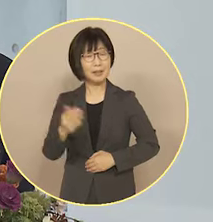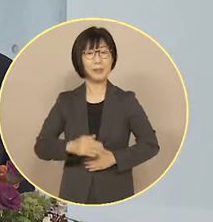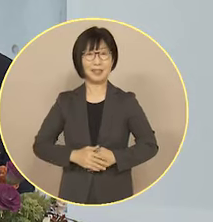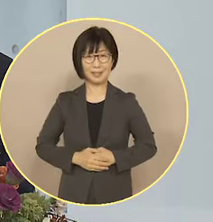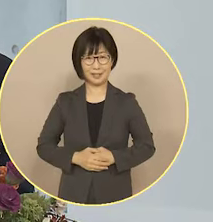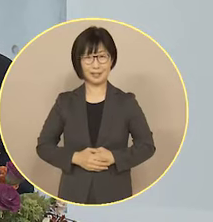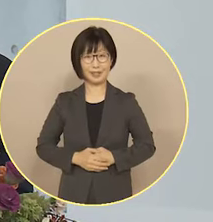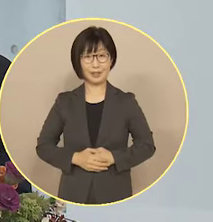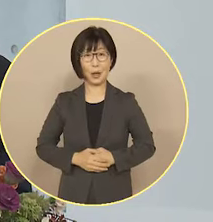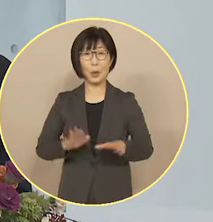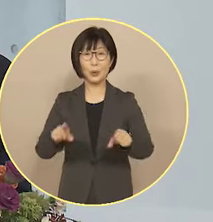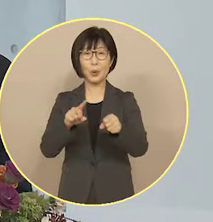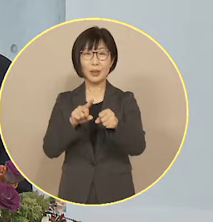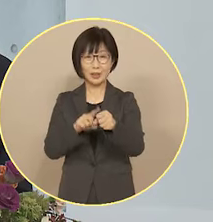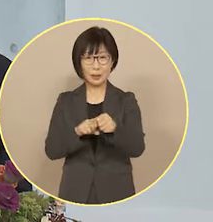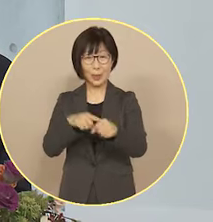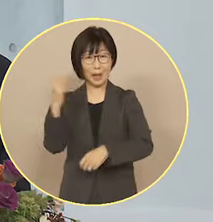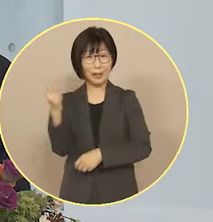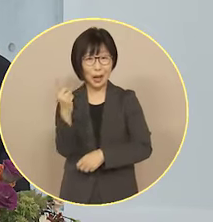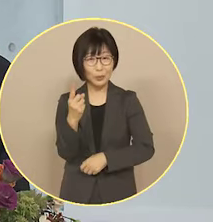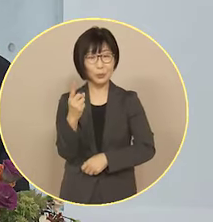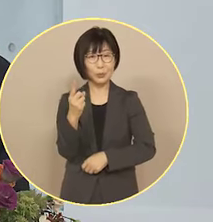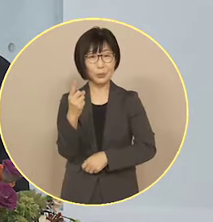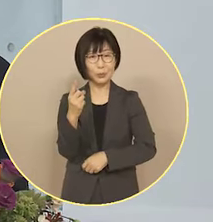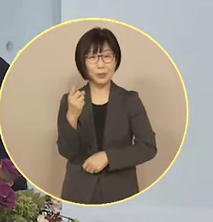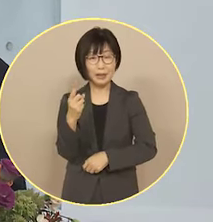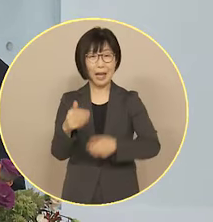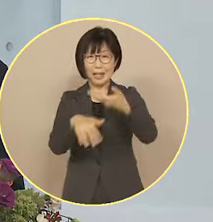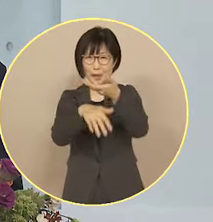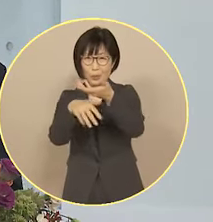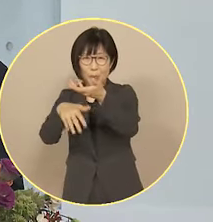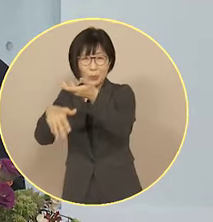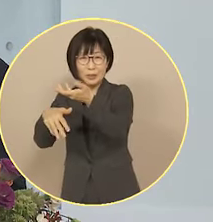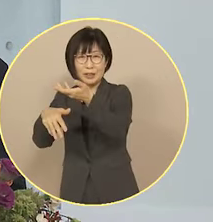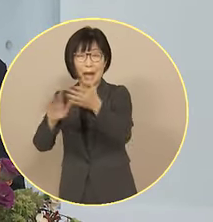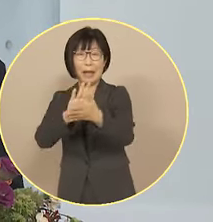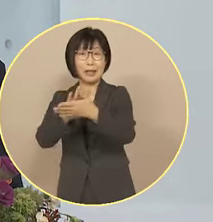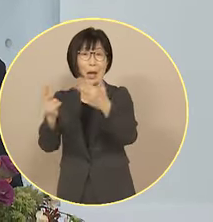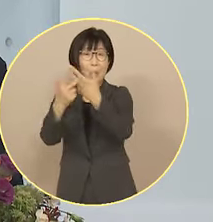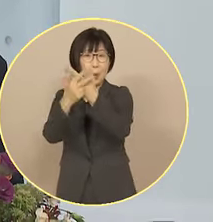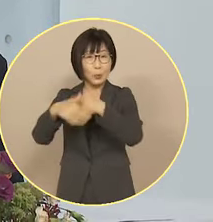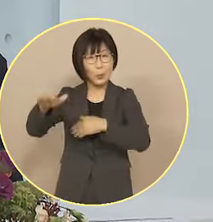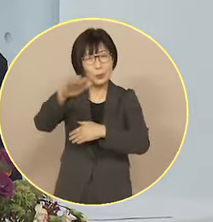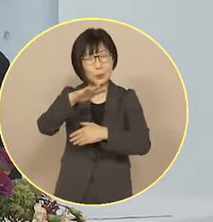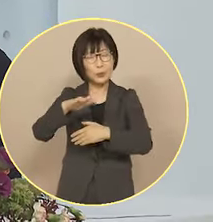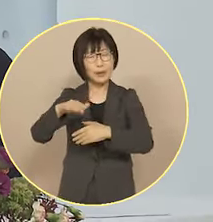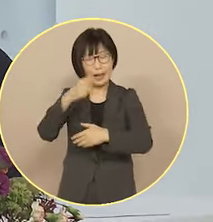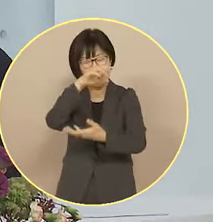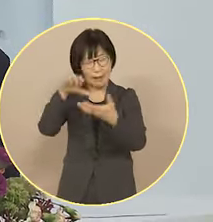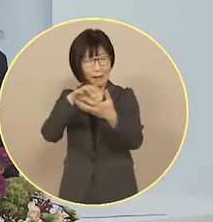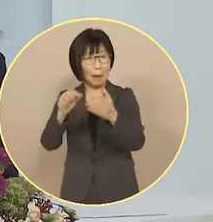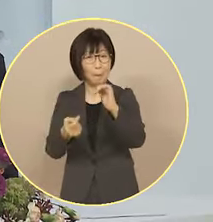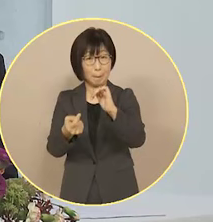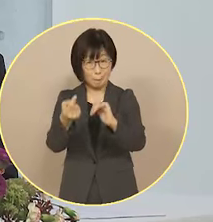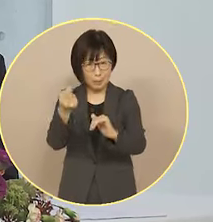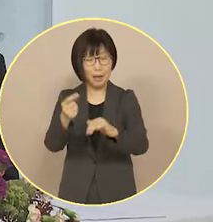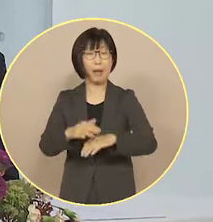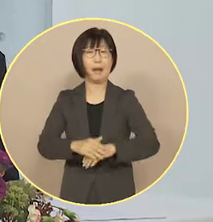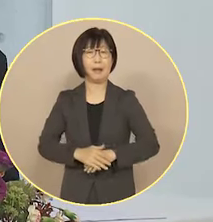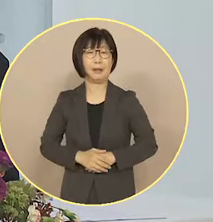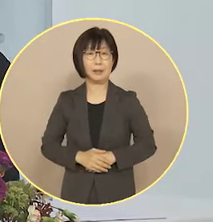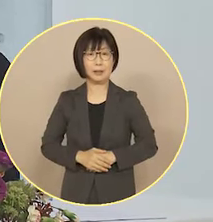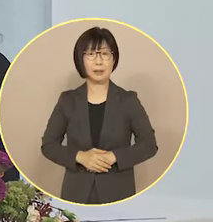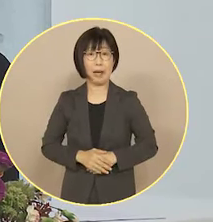はい今年は台風でありますとか戦場高水体で建を中心に大変な被害が発生しまし